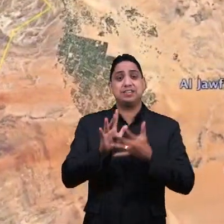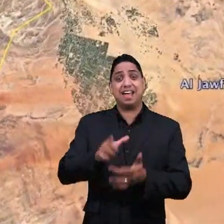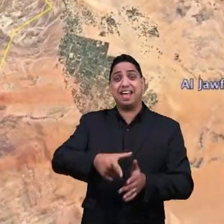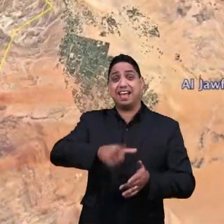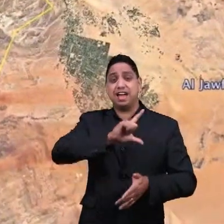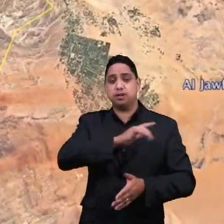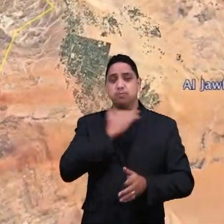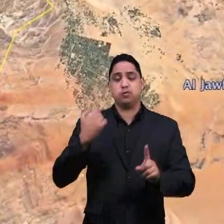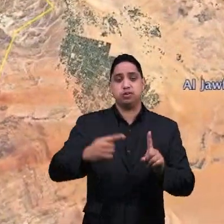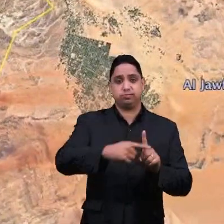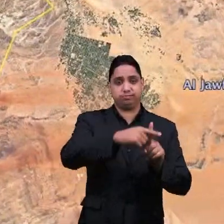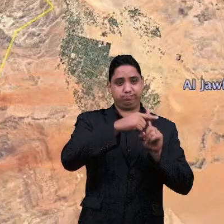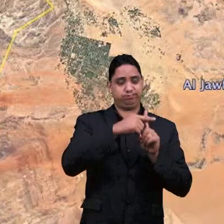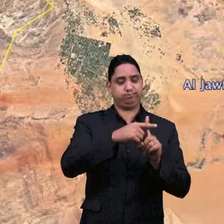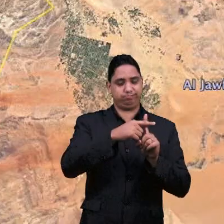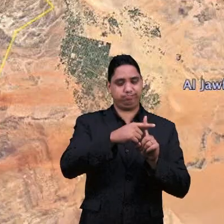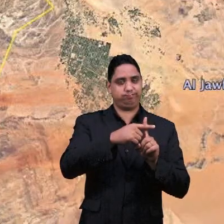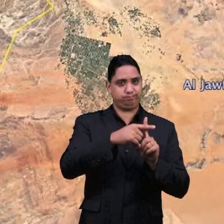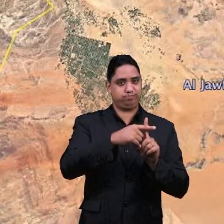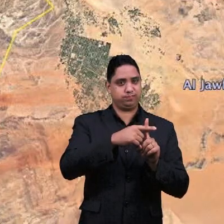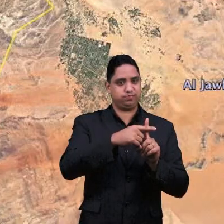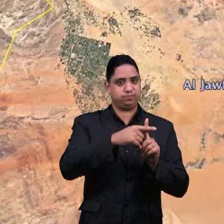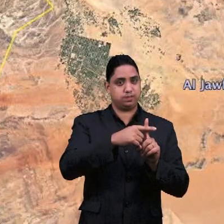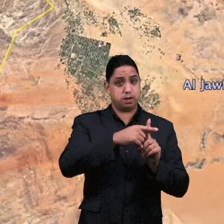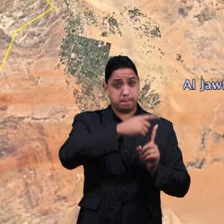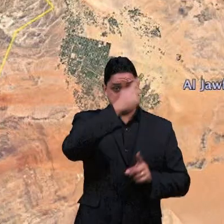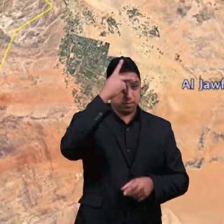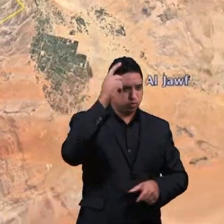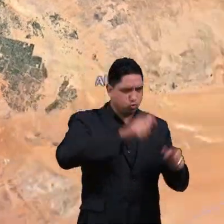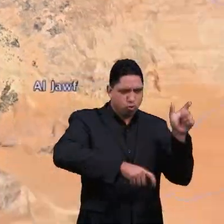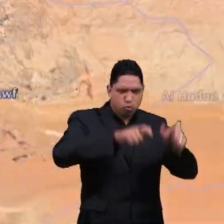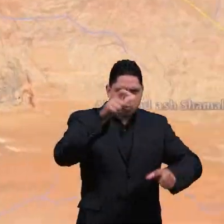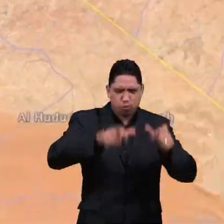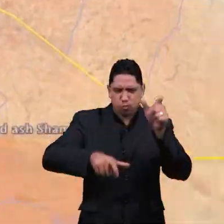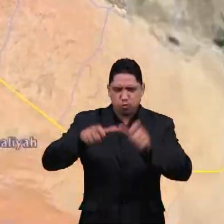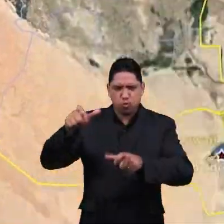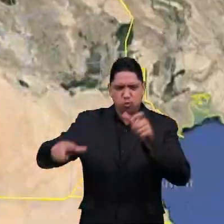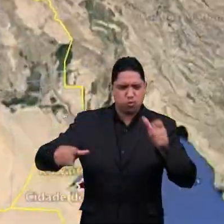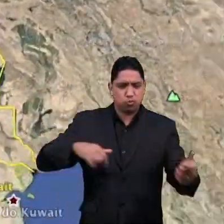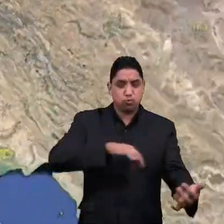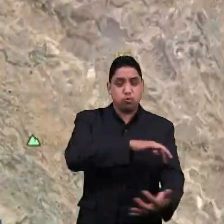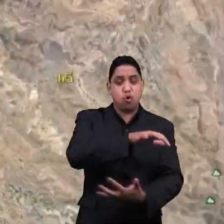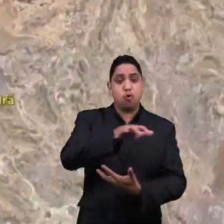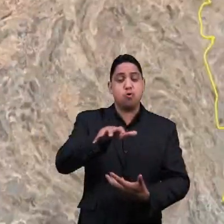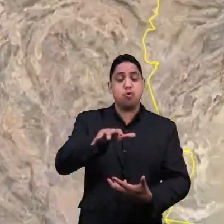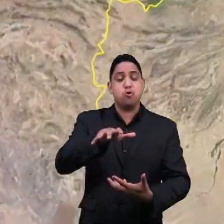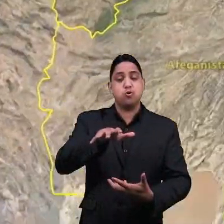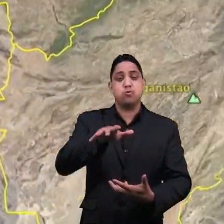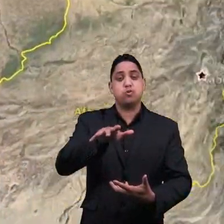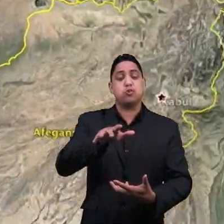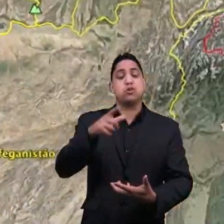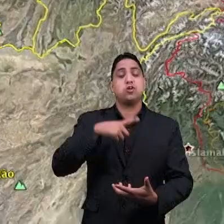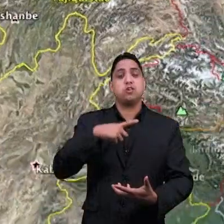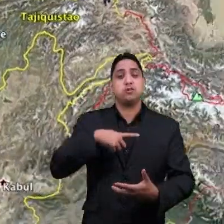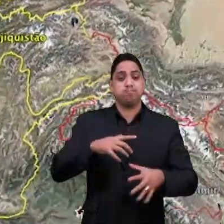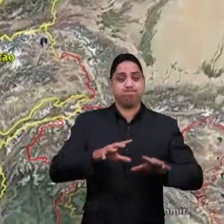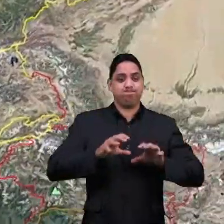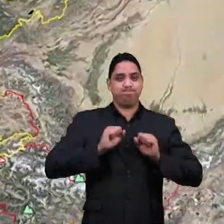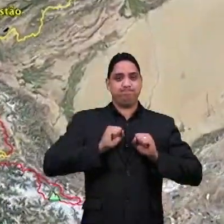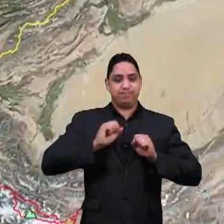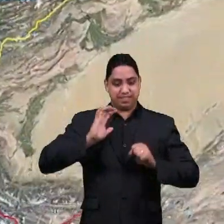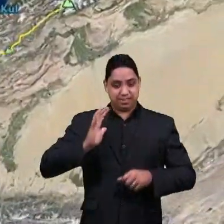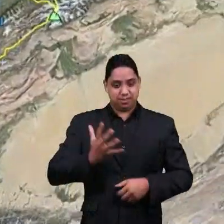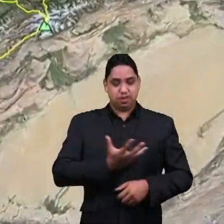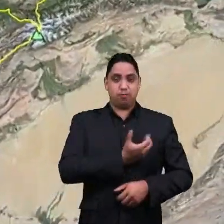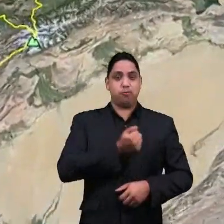Seigneur Jésus à la veille de sa mort à la croix du Calvaire. Des personnes de toutes les parties du monde sont touchées